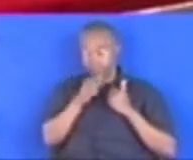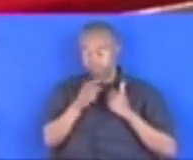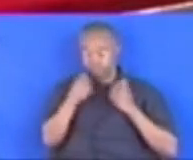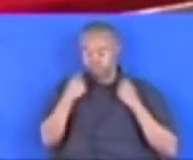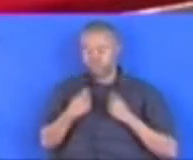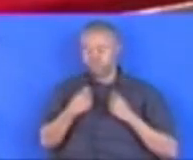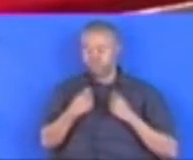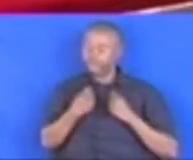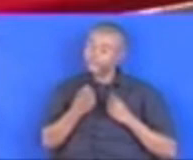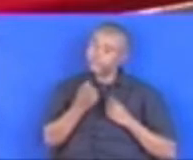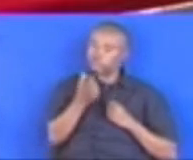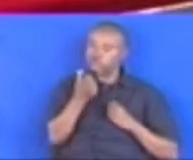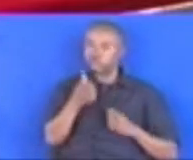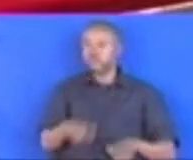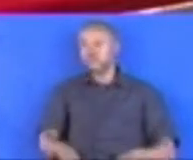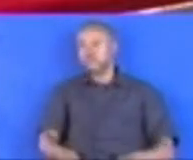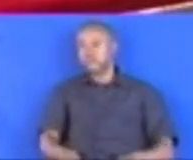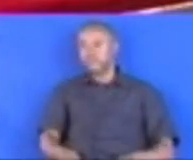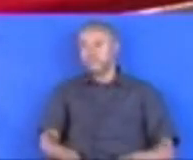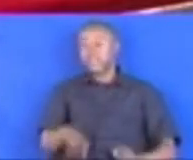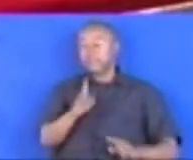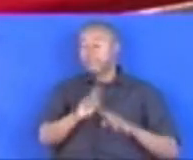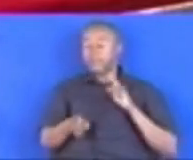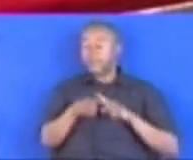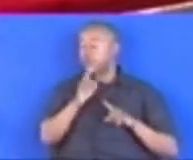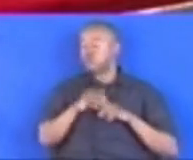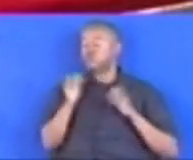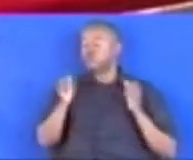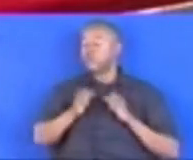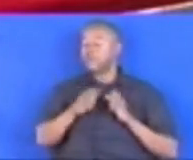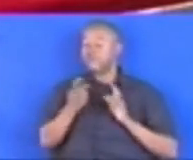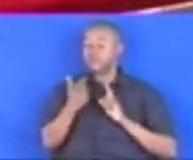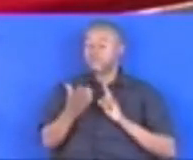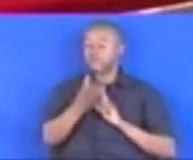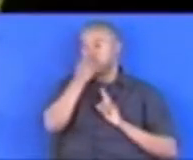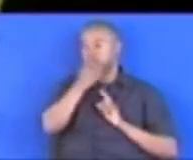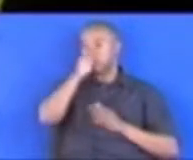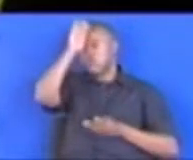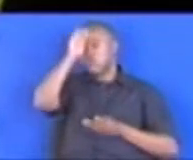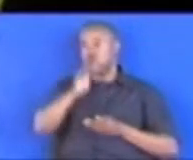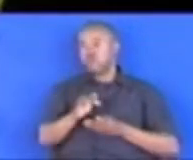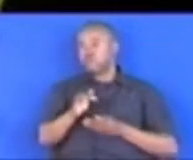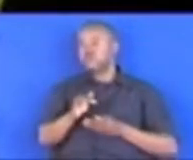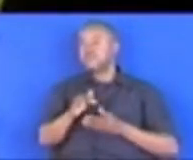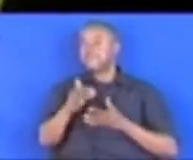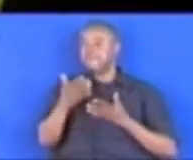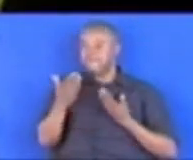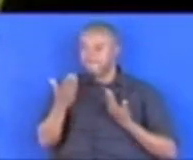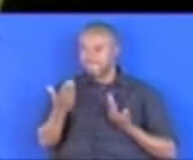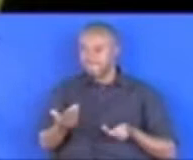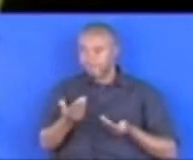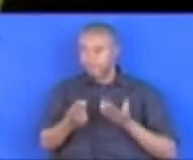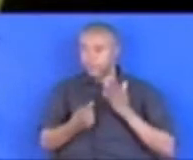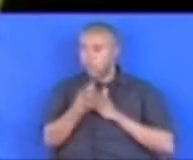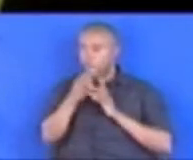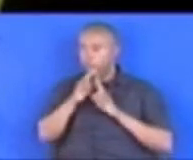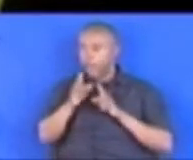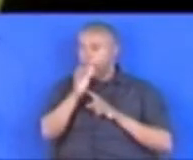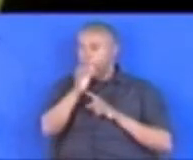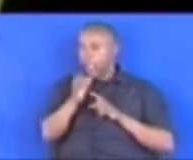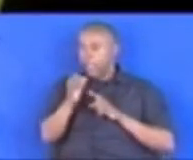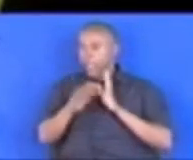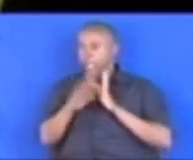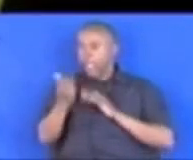vya ukimwi. Mapambano dhidi ya malaria nayo yalifanikiwa kwa kupunguza visa vipya kwa 35%